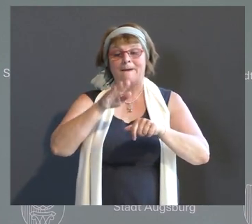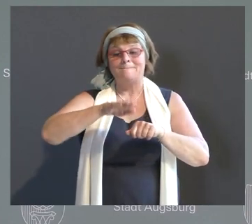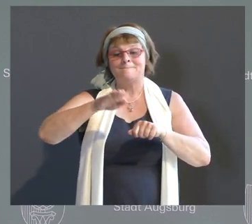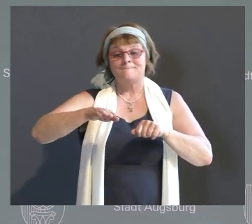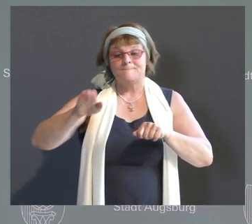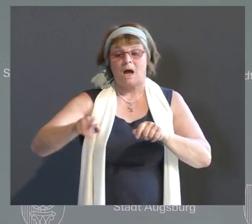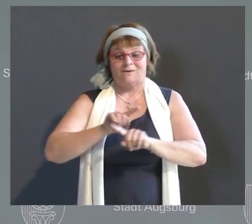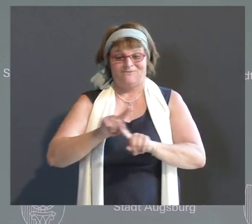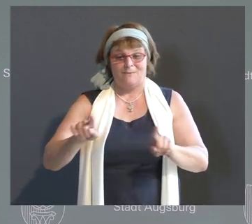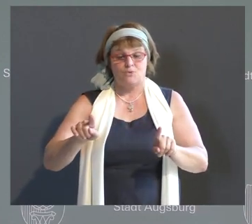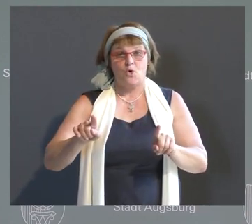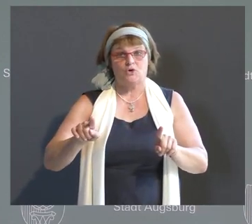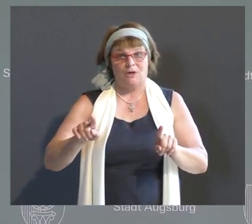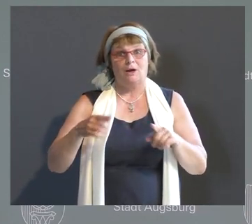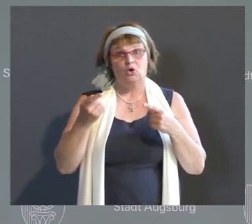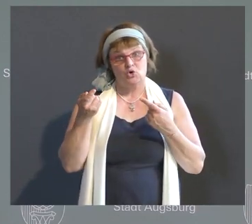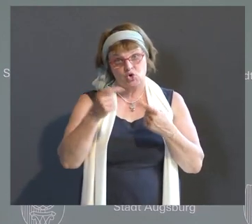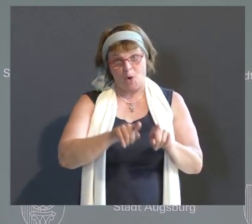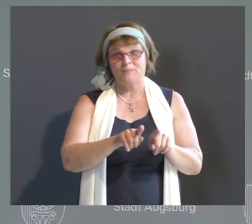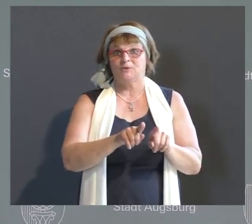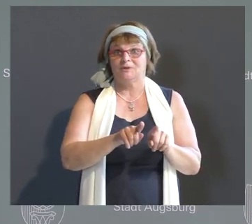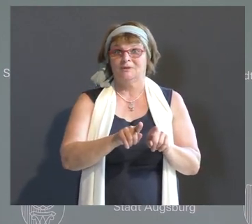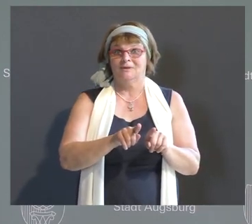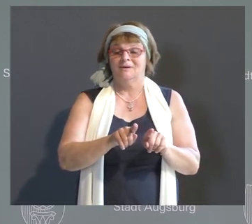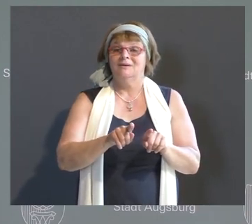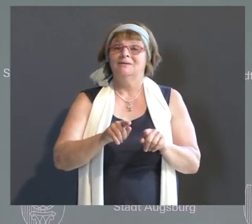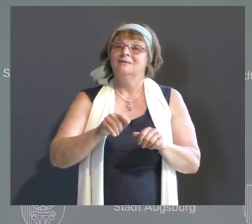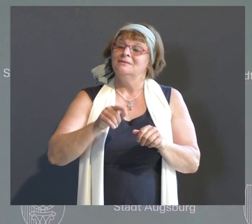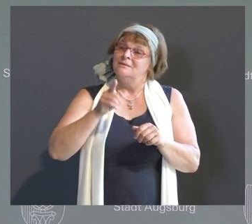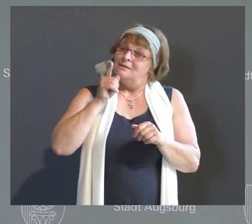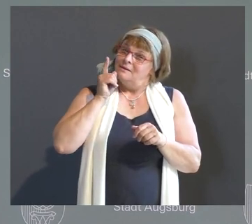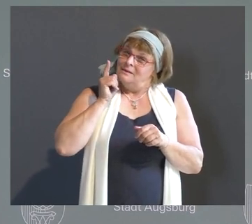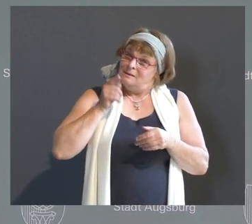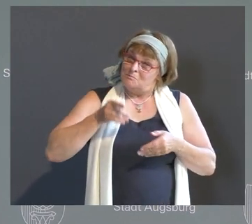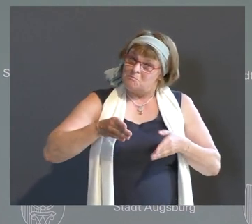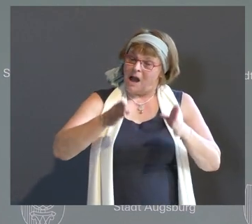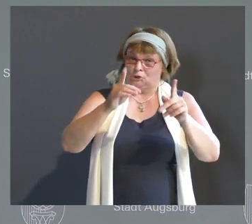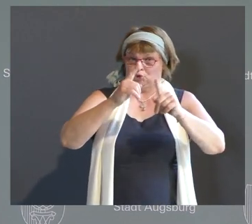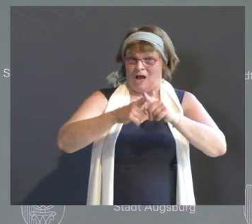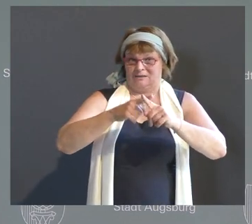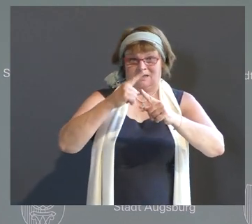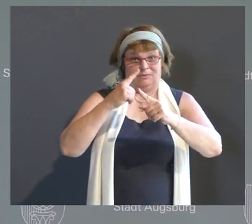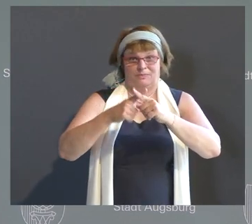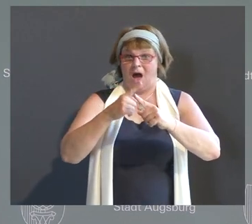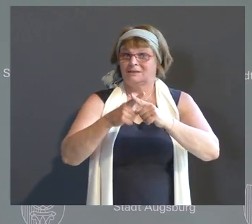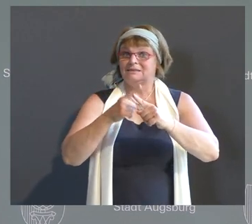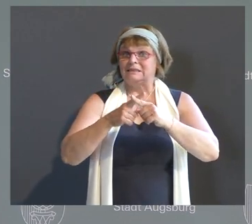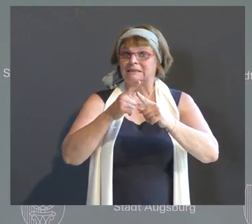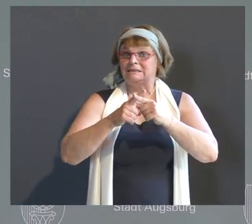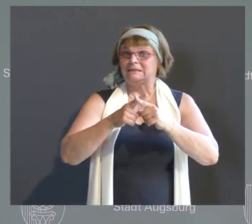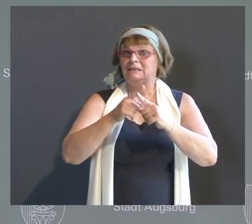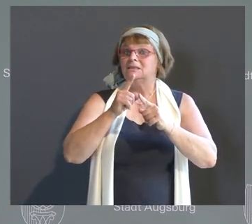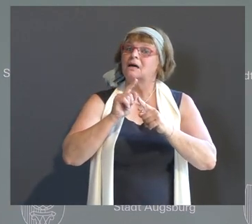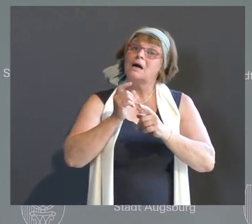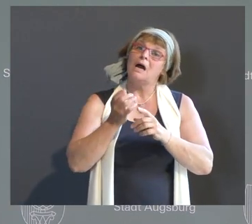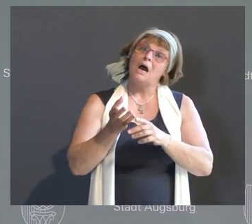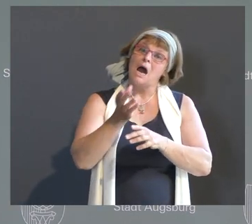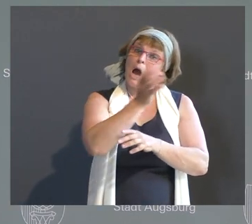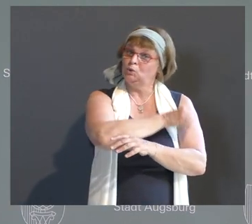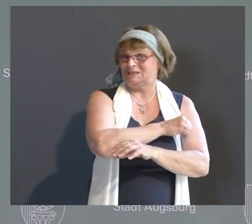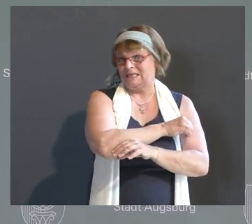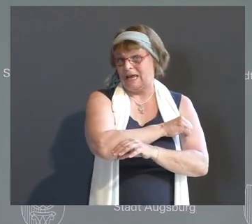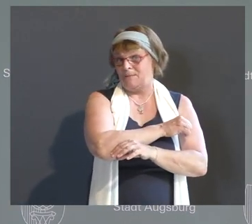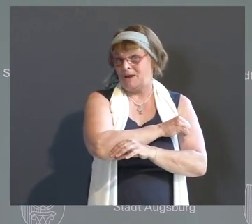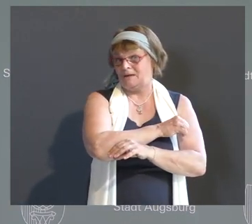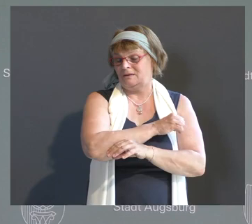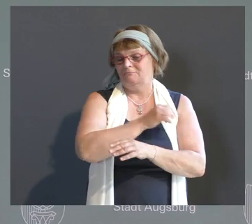ab 18 Uhr die Taxis und den öffentlichen Personennahverkehr aus der Maxstraße herausnehmen. Wir werden,